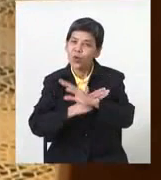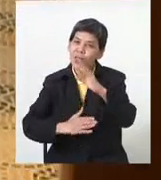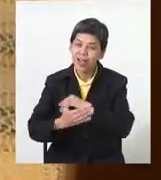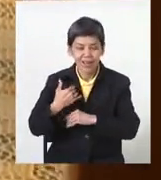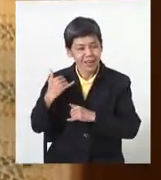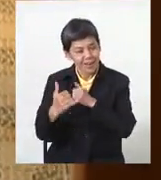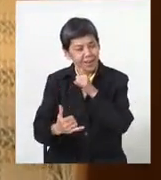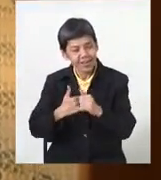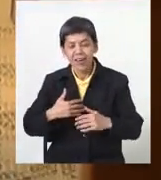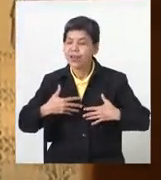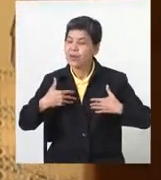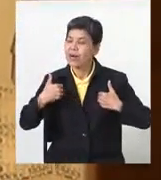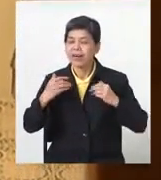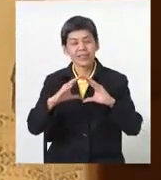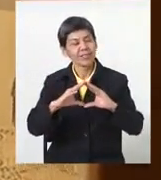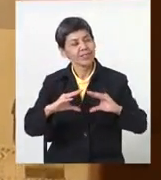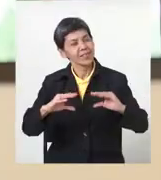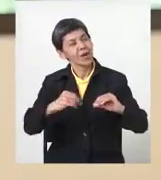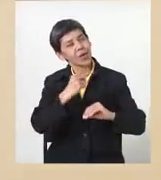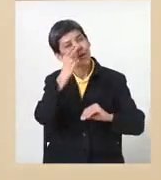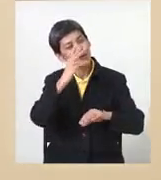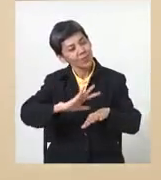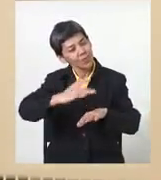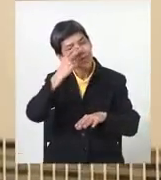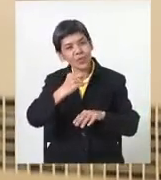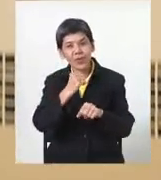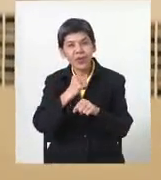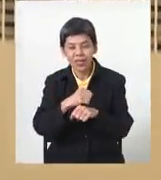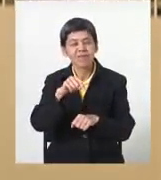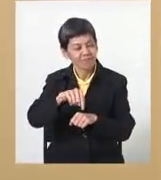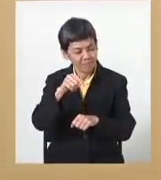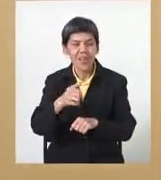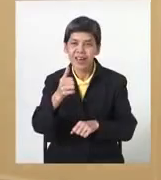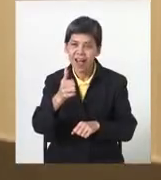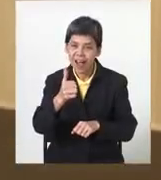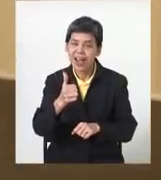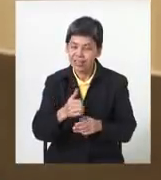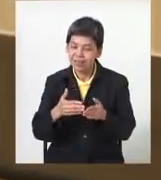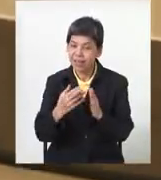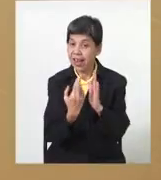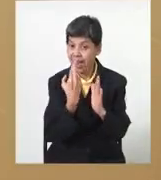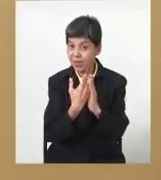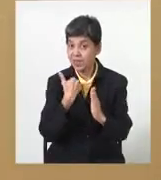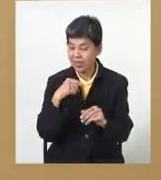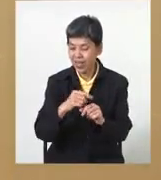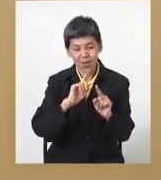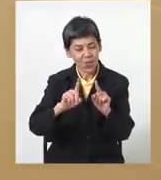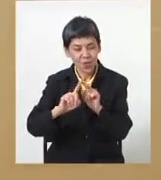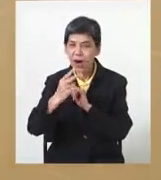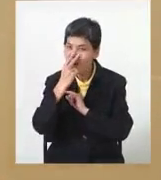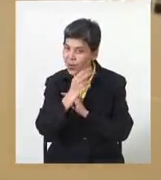สูงอายุหรือคนพิการหรือใครที่อยากจะมาหาความสงบนะมาดูวิถีชีวิตดั้งเดิมนะมาที่นี่ได้นะครับ